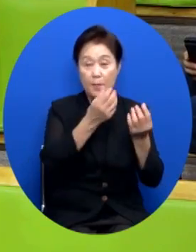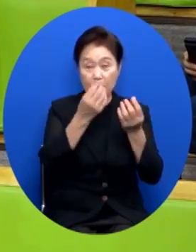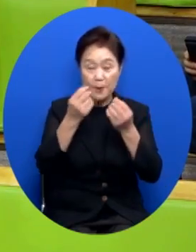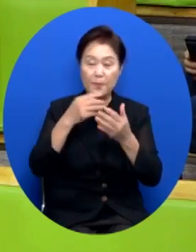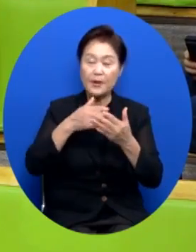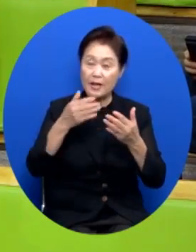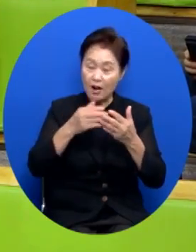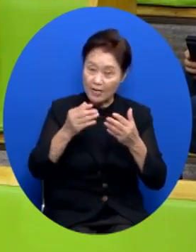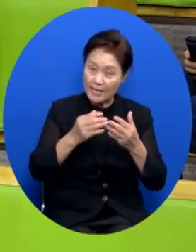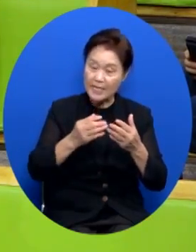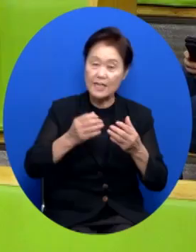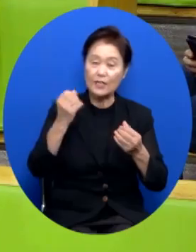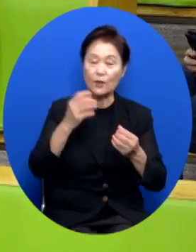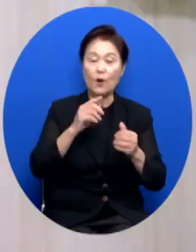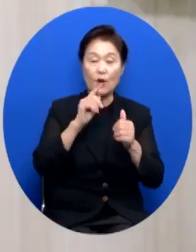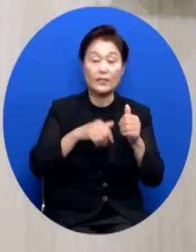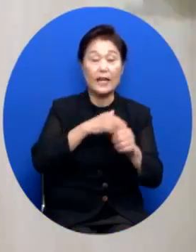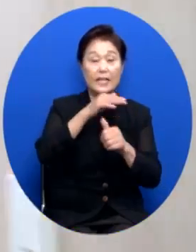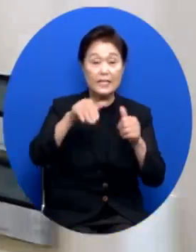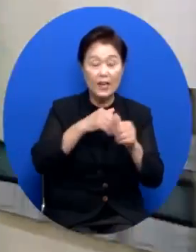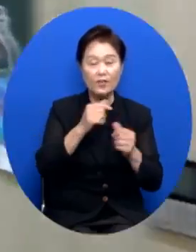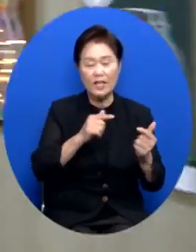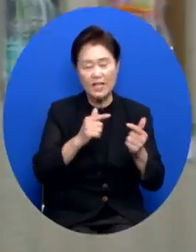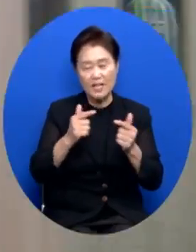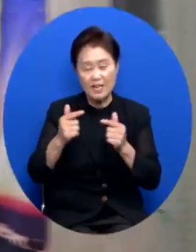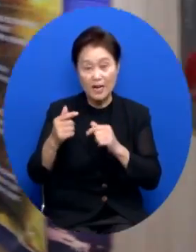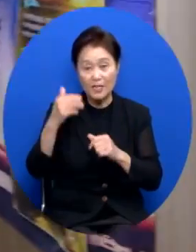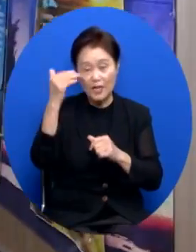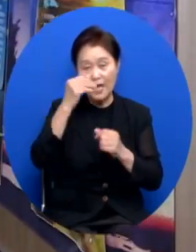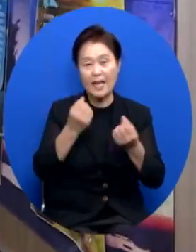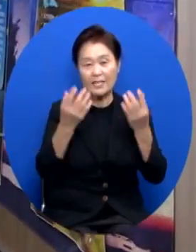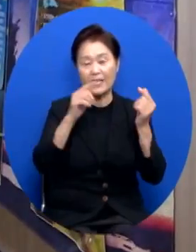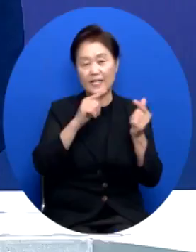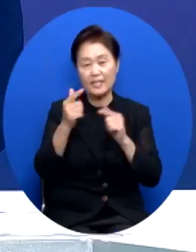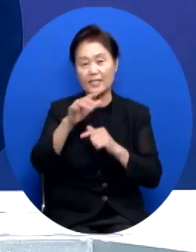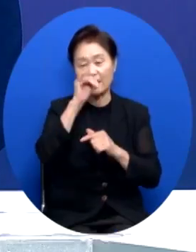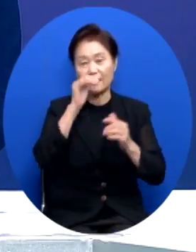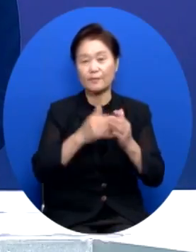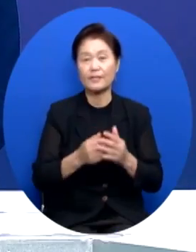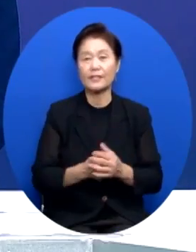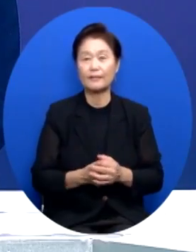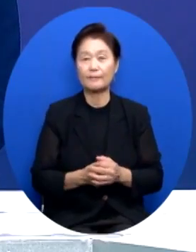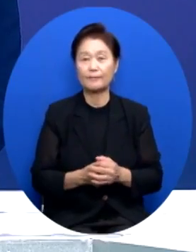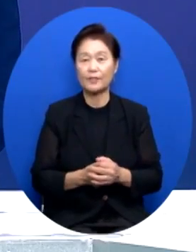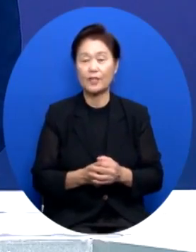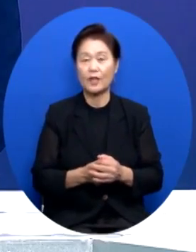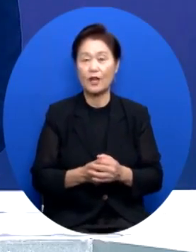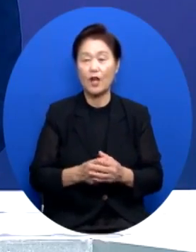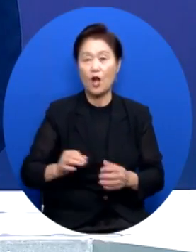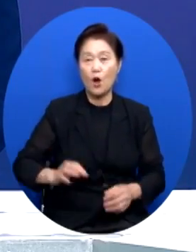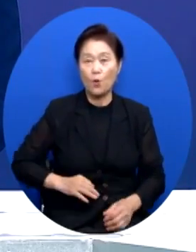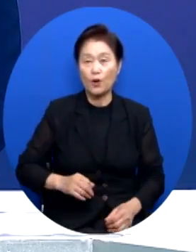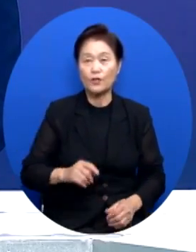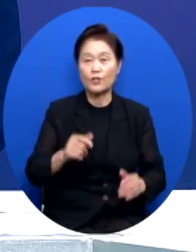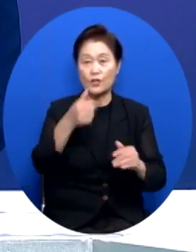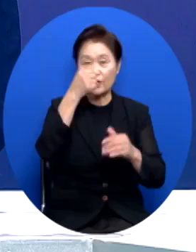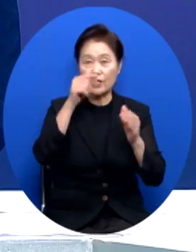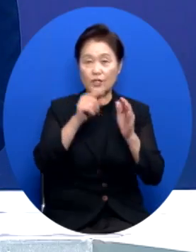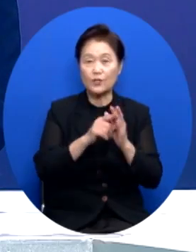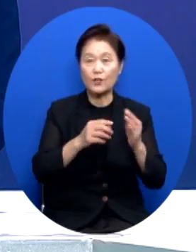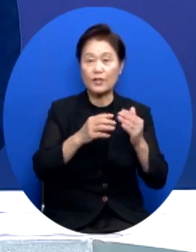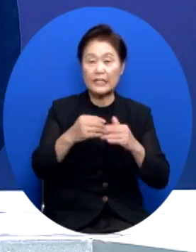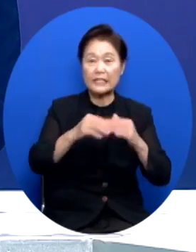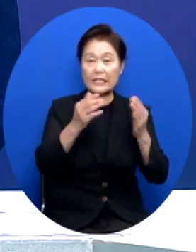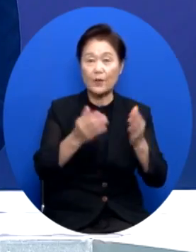시상식, 생태 강연 등 관련 행사가 진행됐습니다. 원주 크리스천 리더스 클럽이